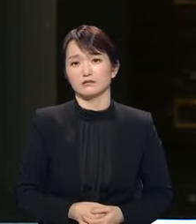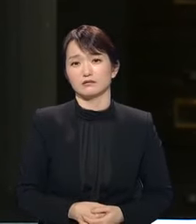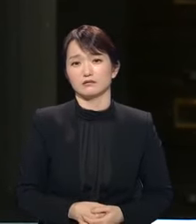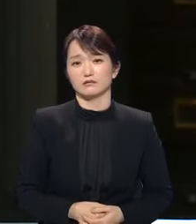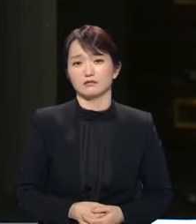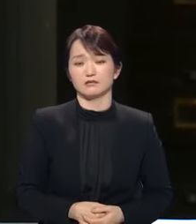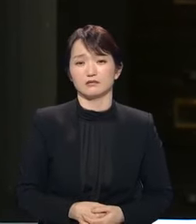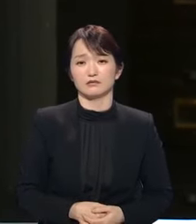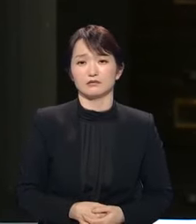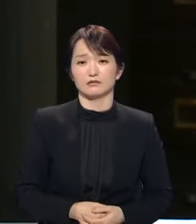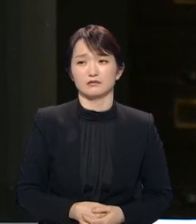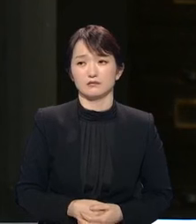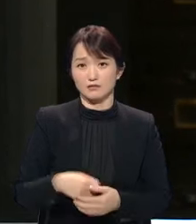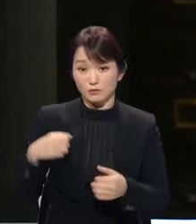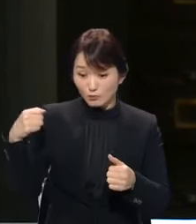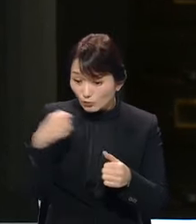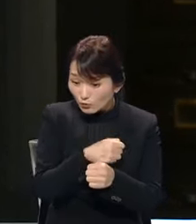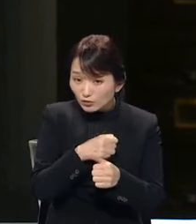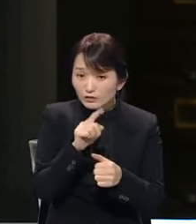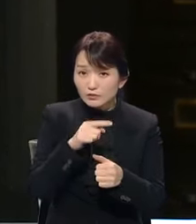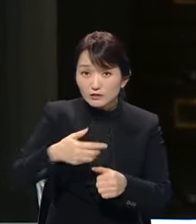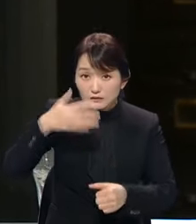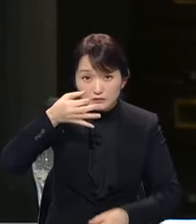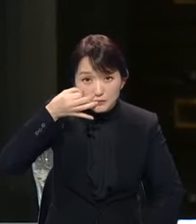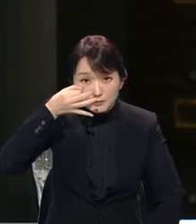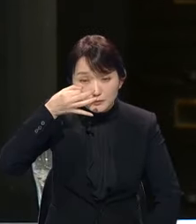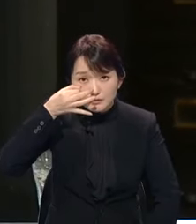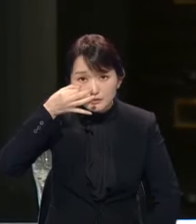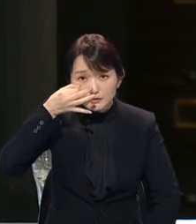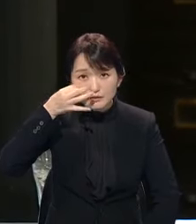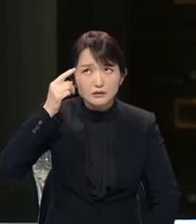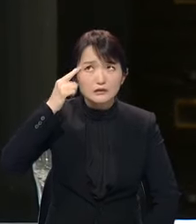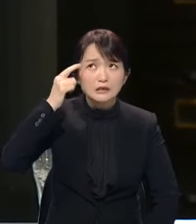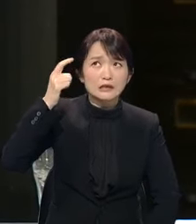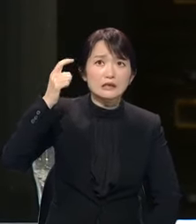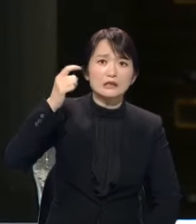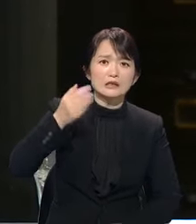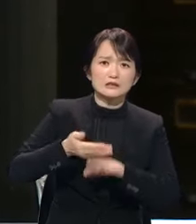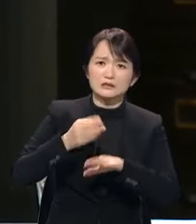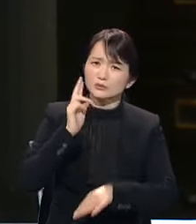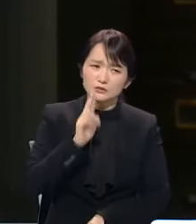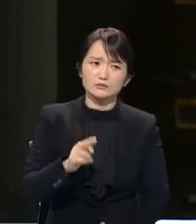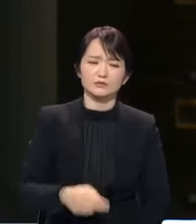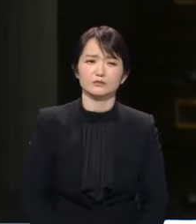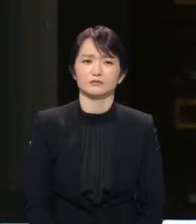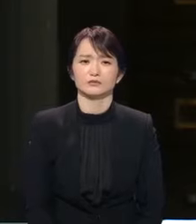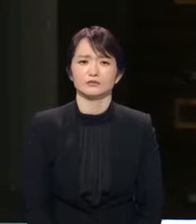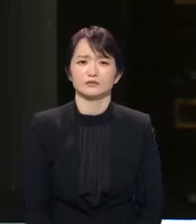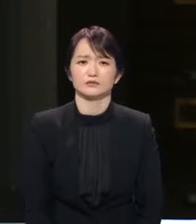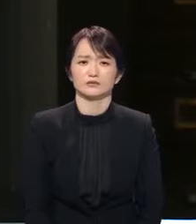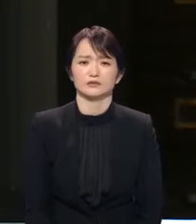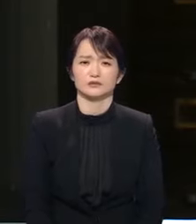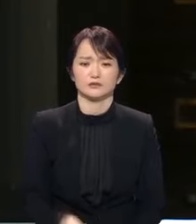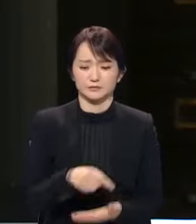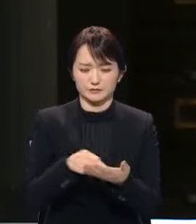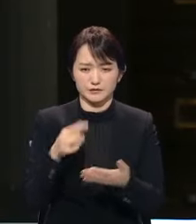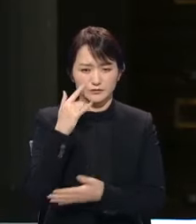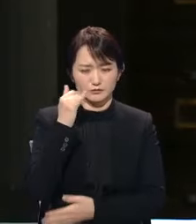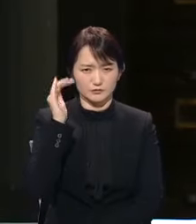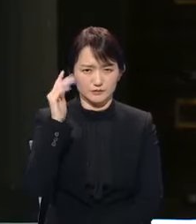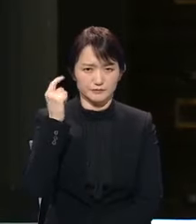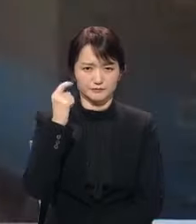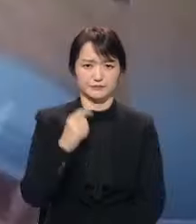그런데 말이죠. 이 폭행의 수위가 영상으로는 나가겠지만 정말 상상 이상으로 심각했거든요. 얘기 한번 들어보시죠. 피해 학부모님 얘기.